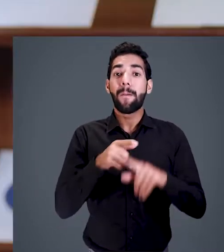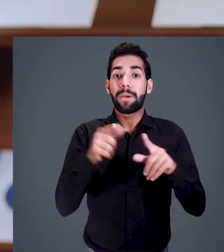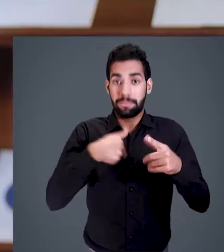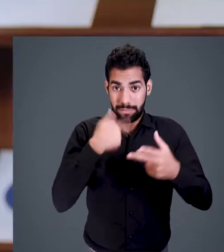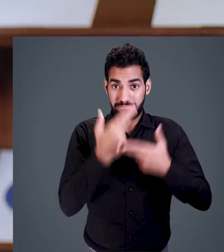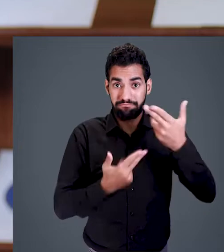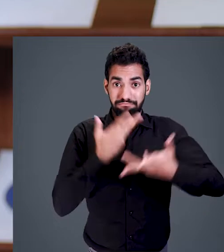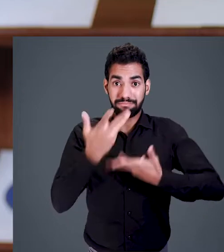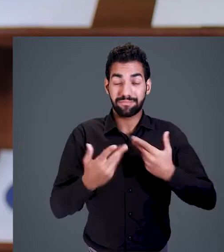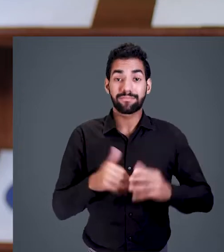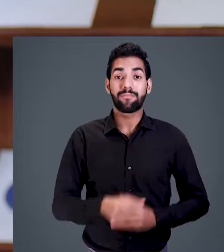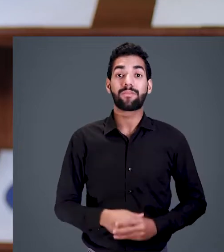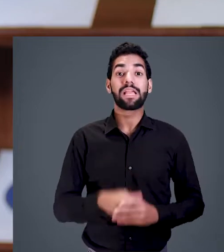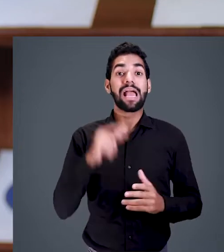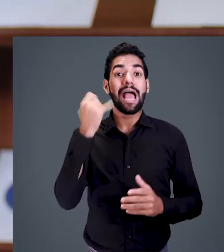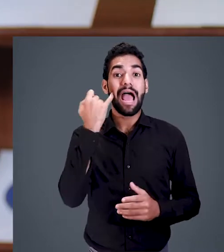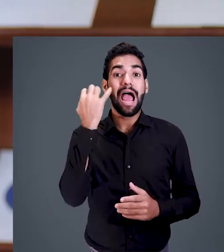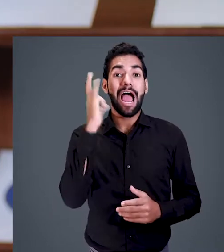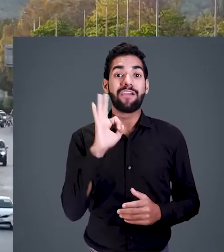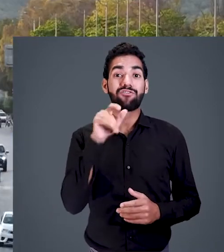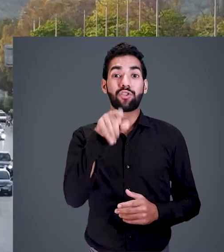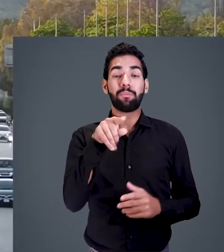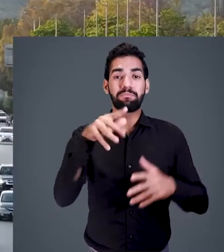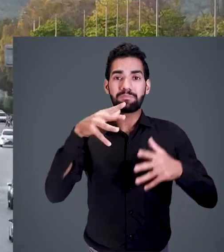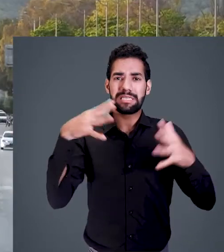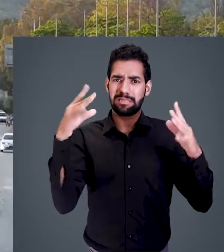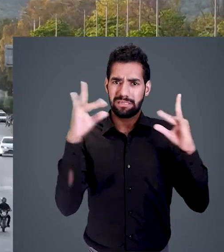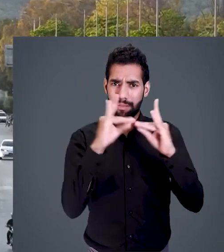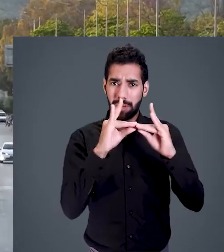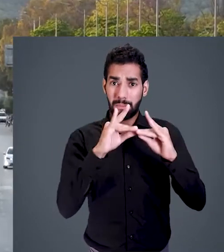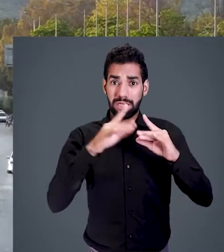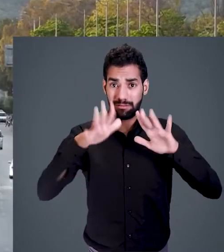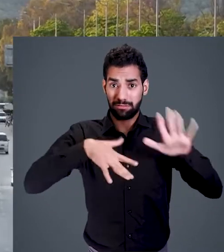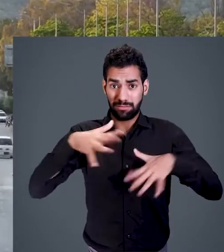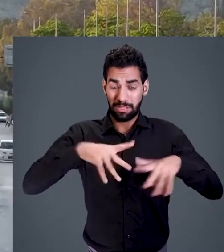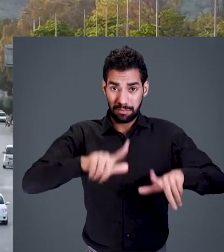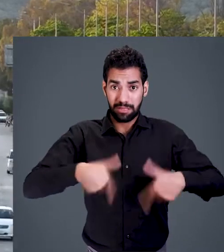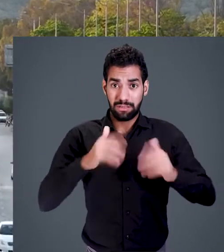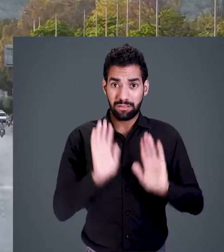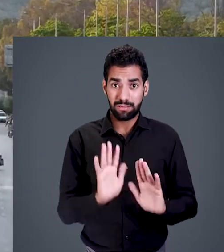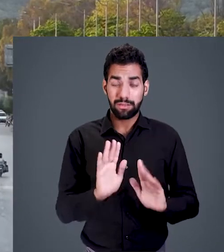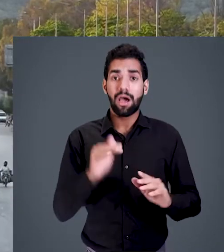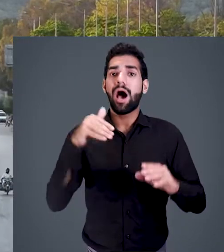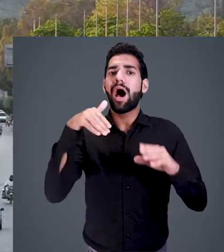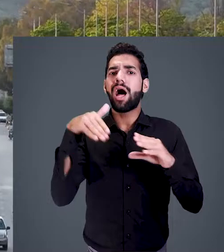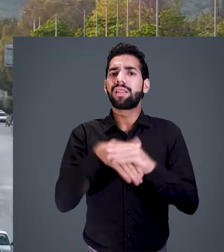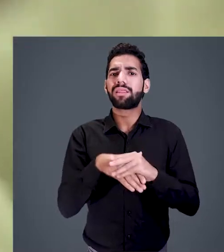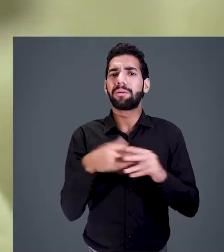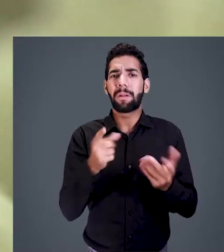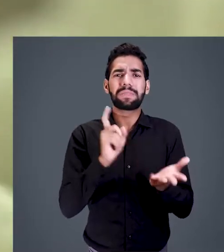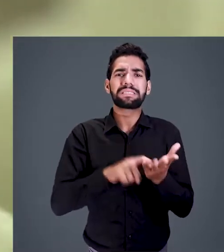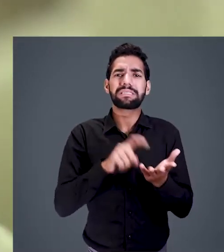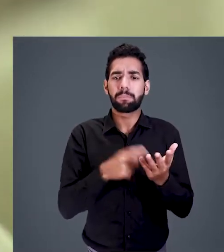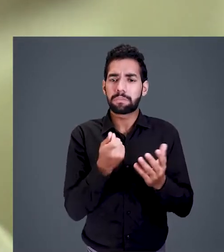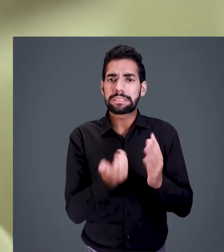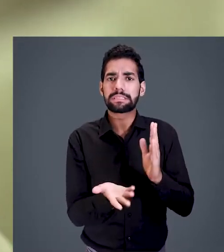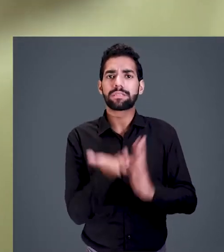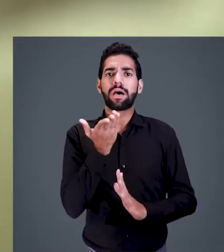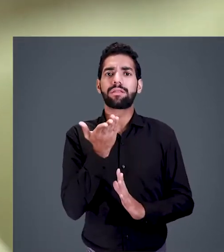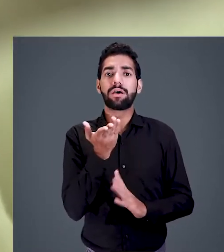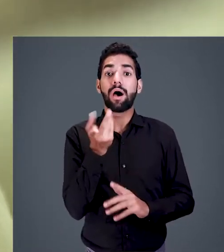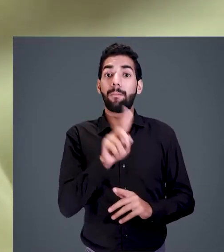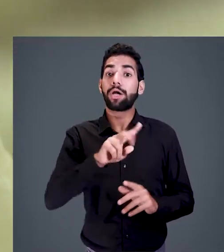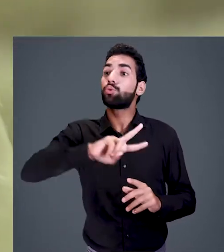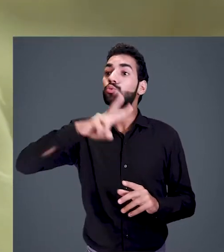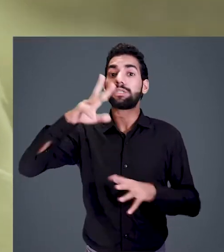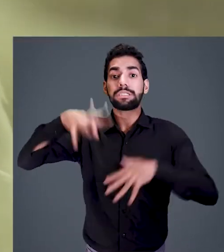انفلیشن۔ لیکن لیٹ می ٹیل یو کہ اگر آپ اسلام آباد شہر میں رہ رہے ہیں اور وہاں پر مرغی کی قیمت ایک دم